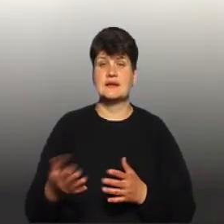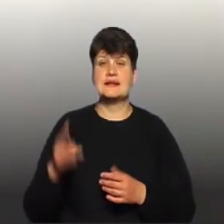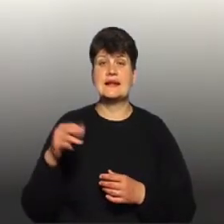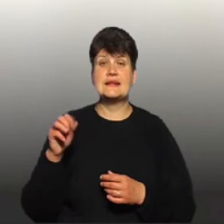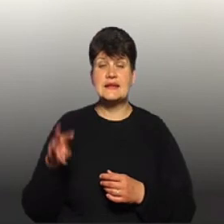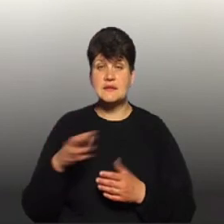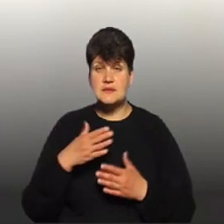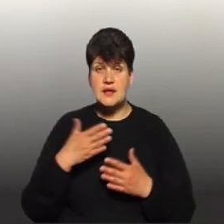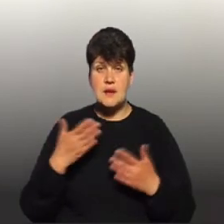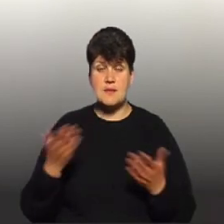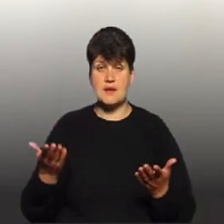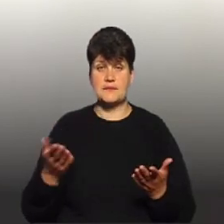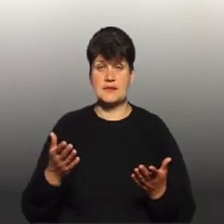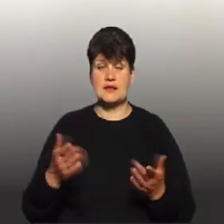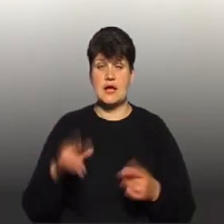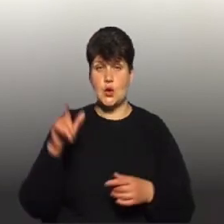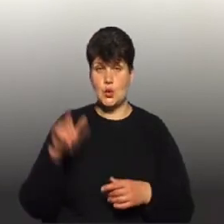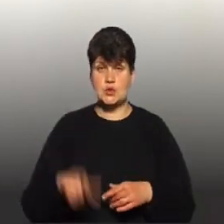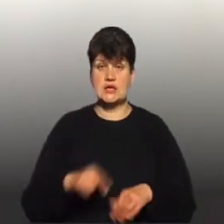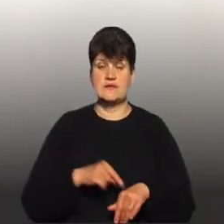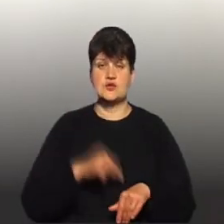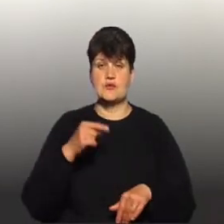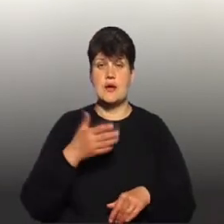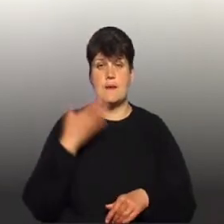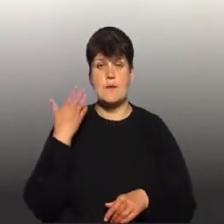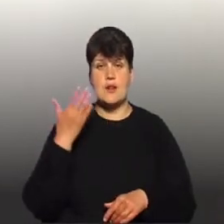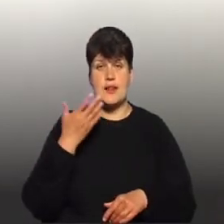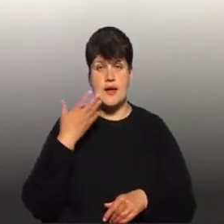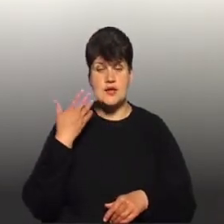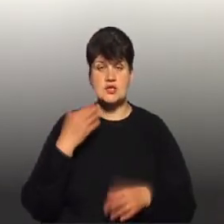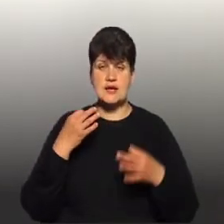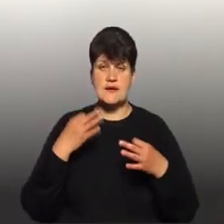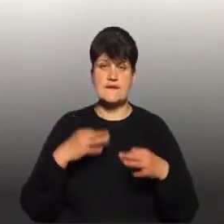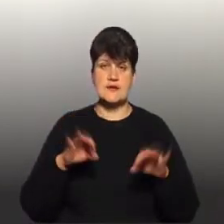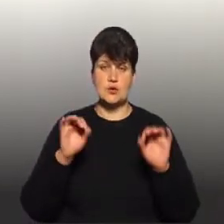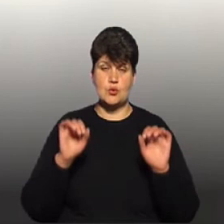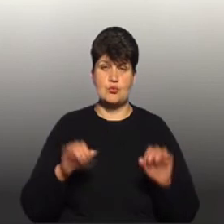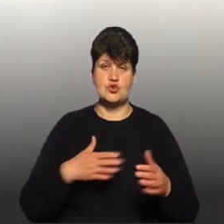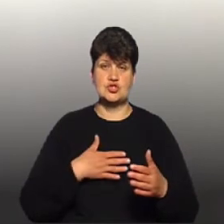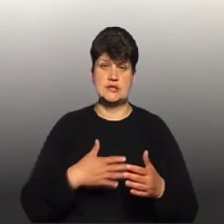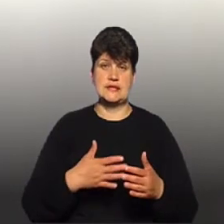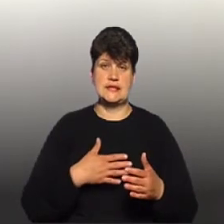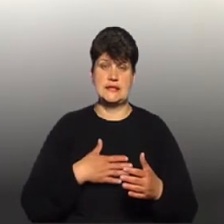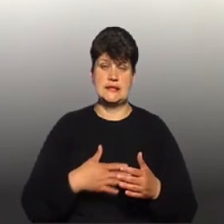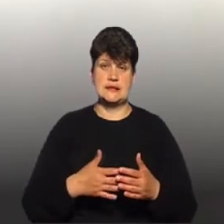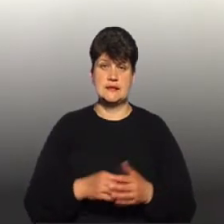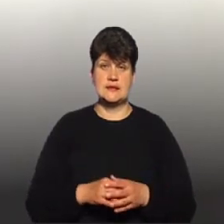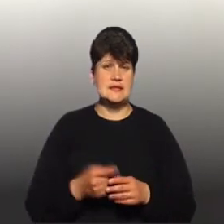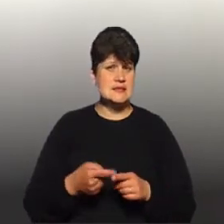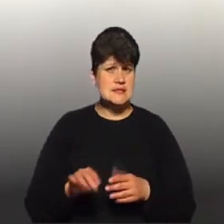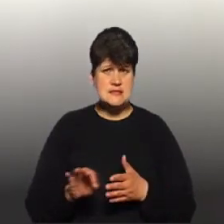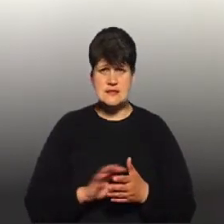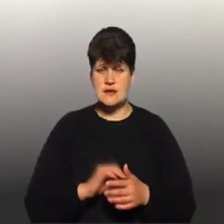де людина дійсно відчуває полегшення і вільно може дихати на повні легені. Це одразу відчувається фізіологічно.